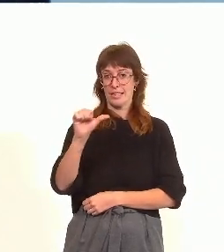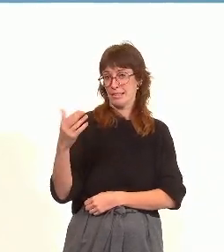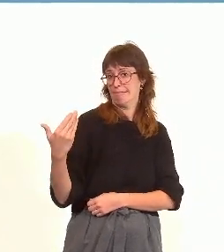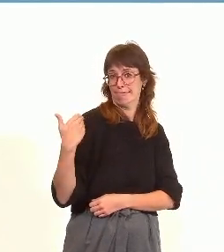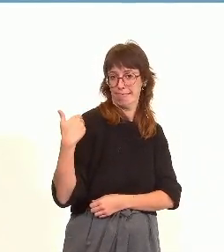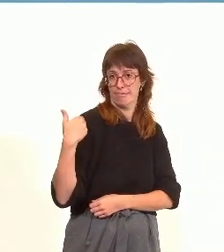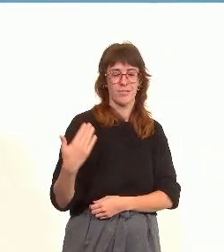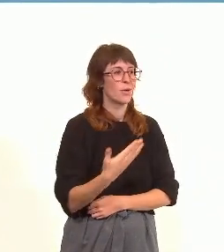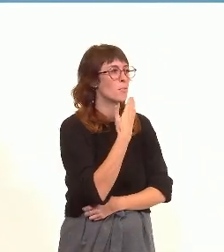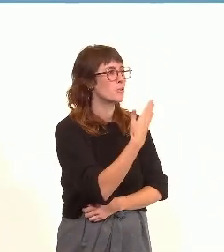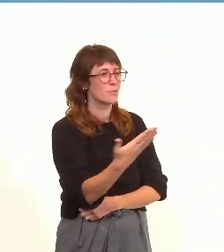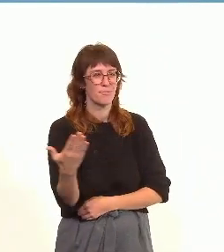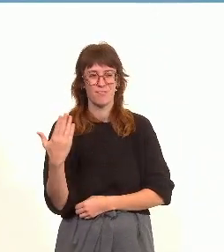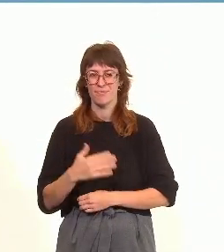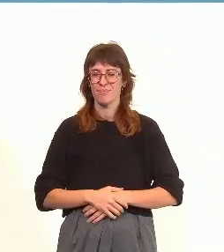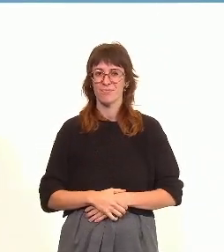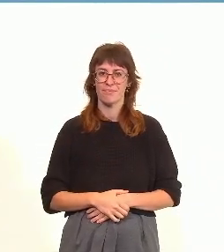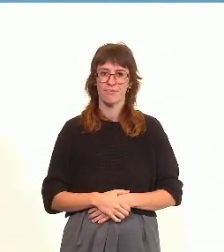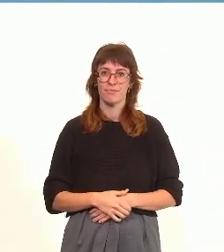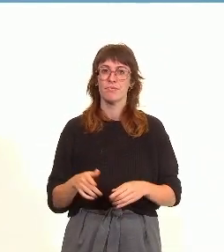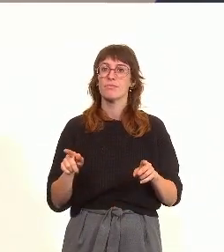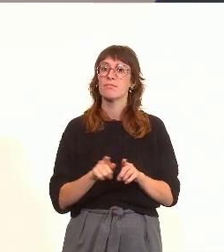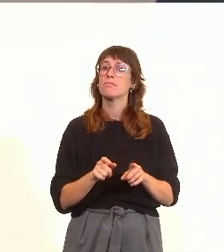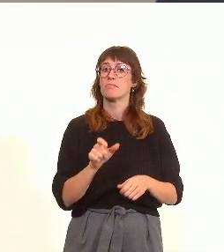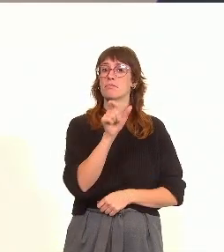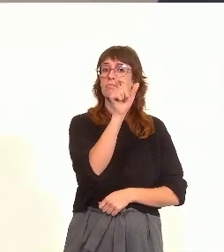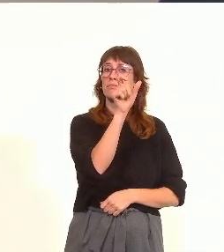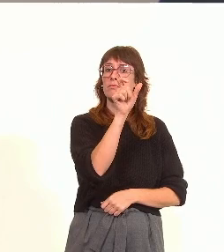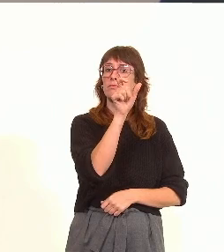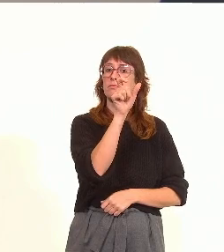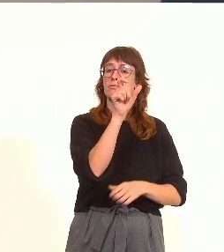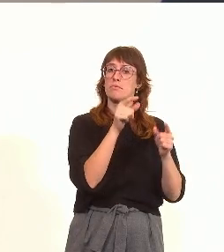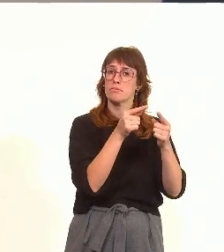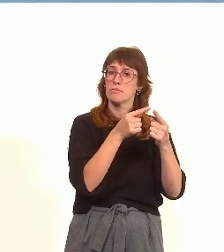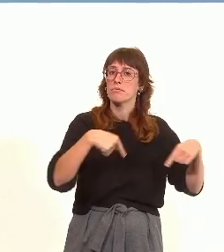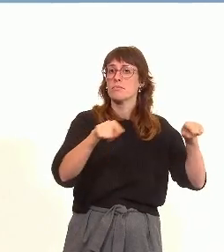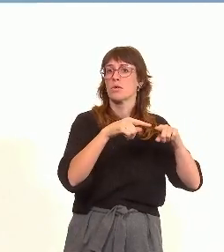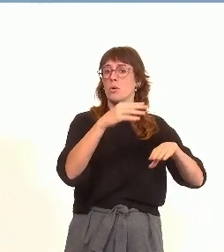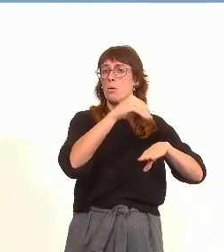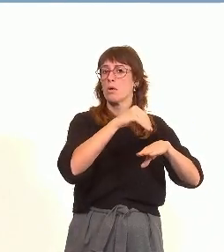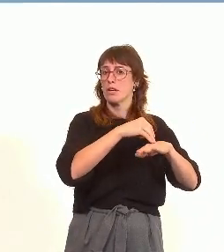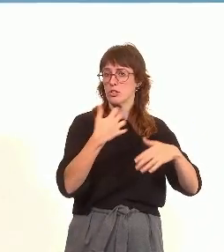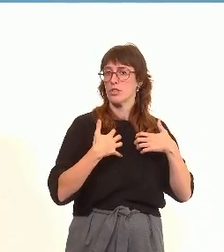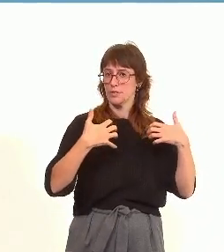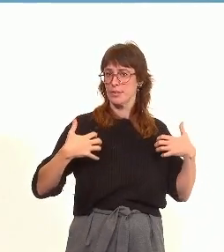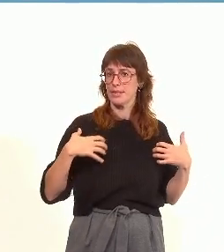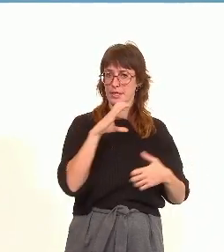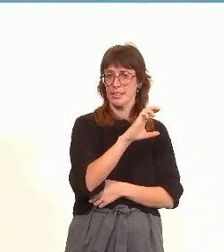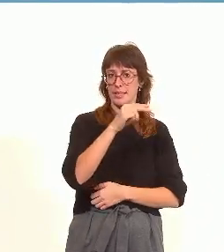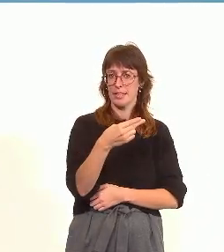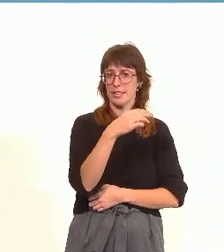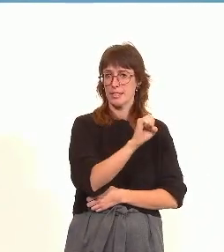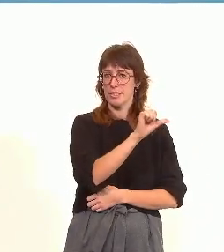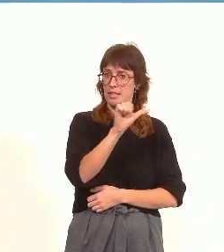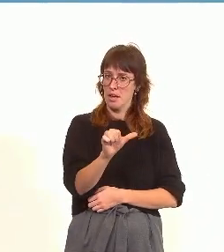tous. Et nous avons aussi le membre du conseil scientifique de la CNSA, Pierre-Yves Baudot. Bonjour. Bonjour Régis, bonjour tout le monde. Alors je vous donne la